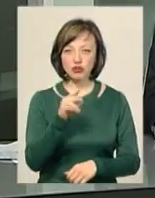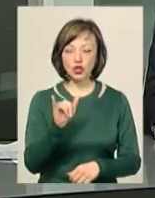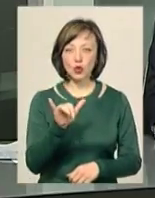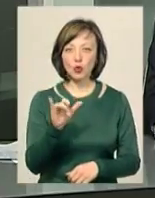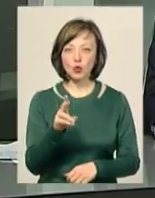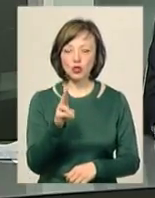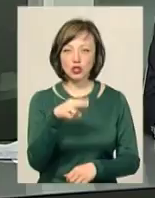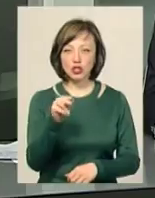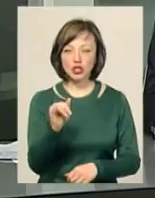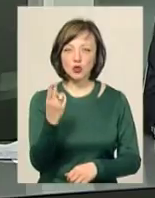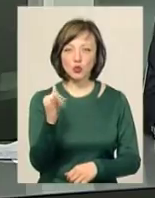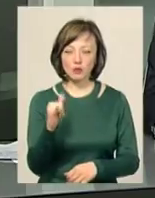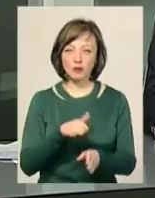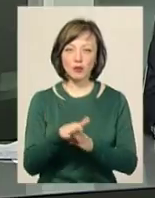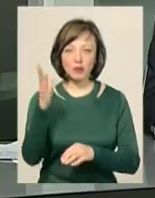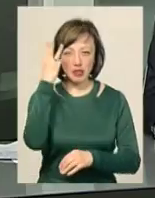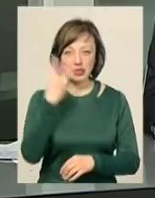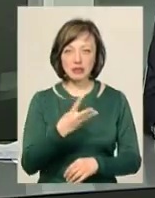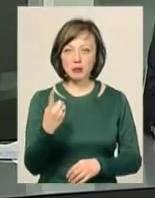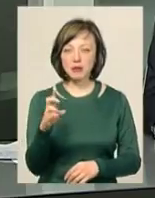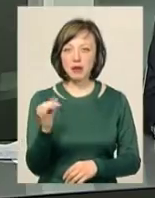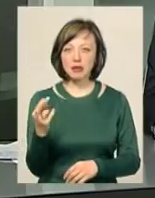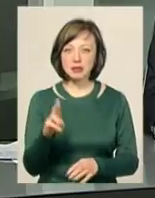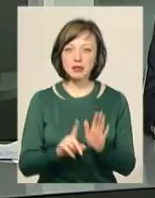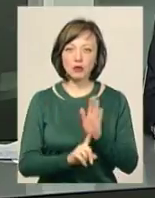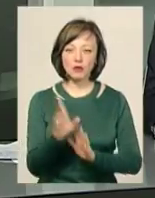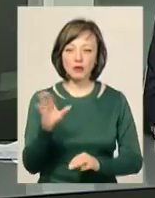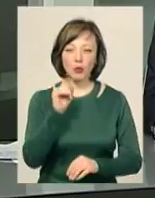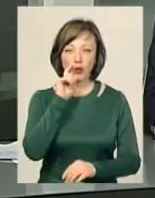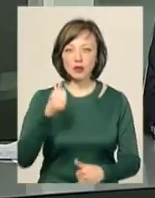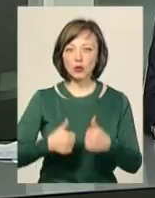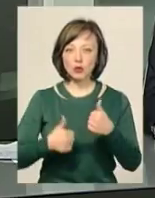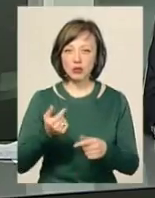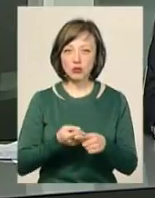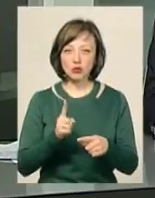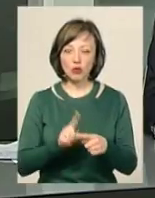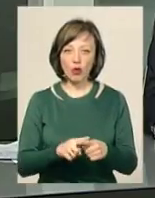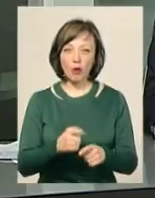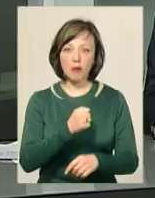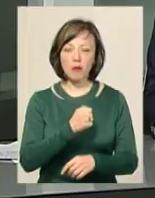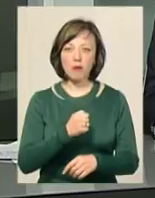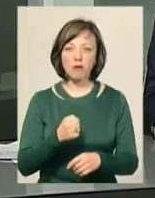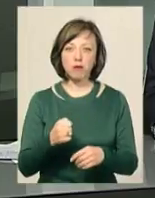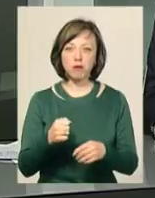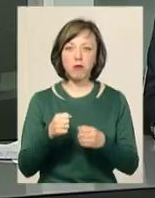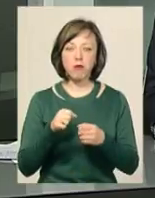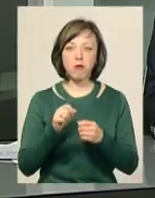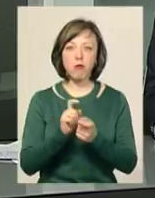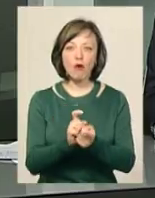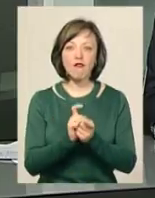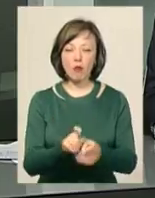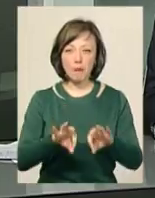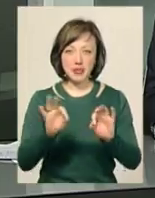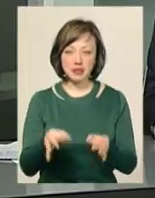відбудуться в Хмельницькому. 31 березня тут стартує всеукраїнський турнір з цього бойового мистецтва. На участь у ньому,